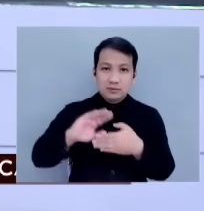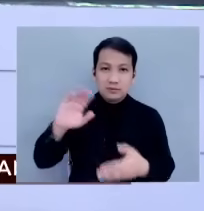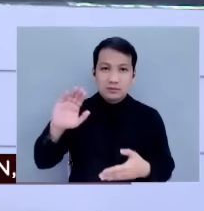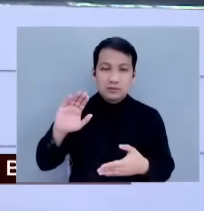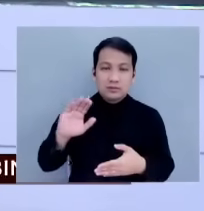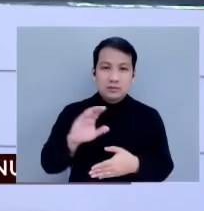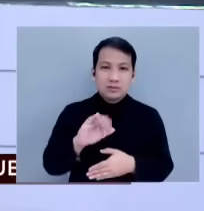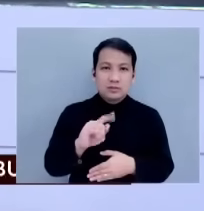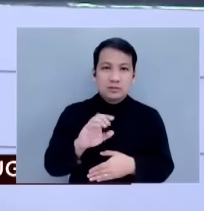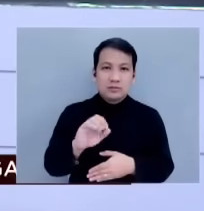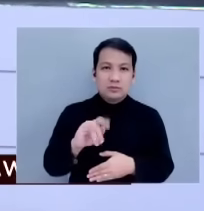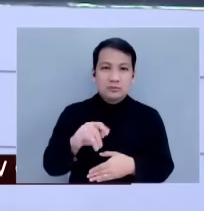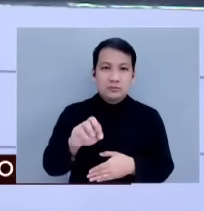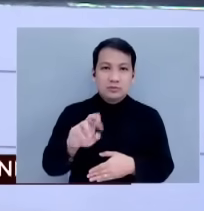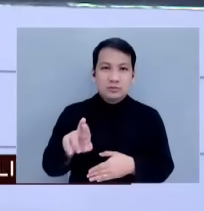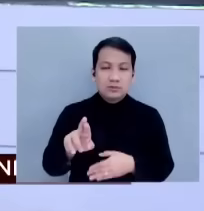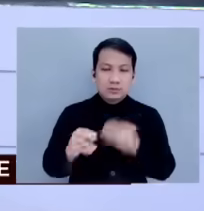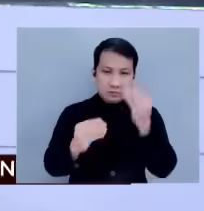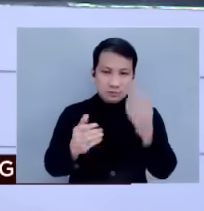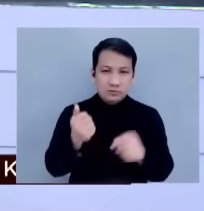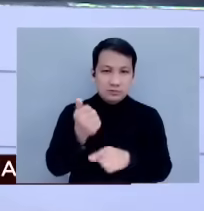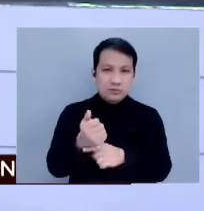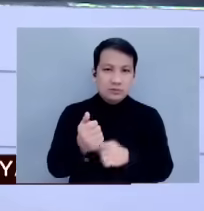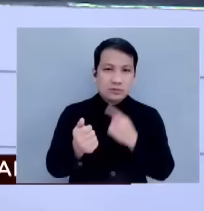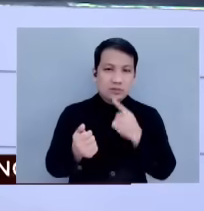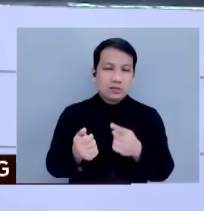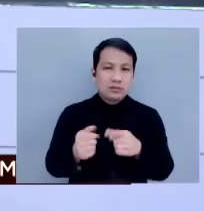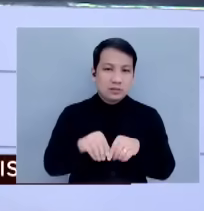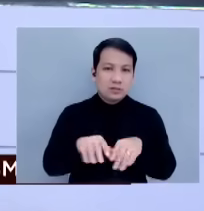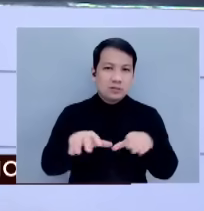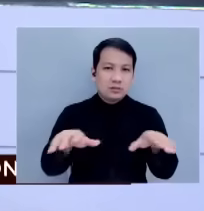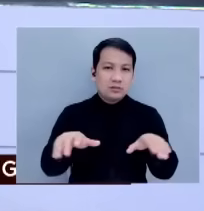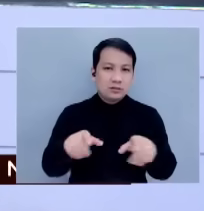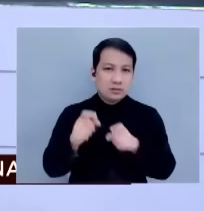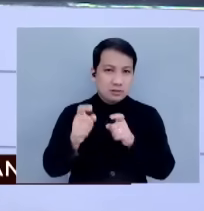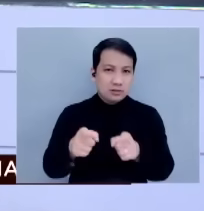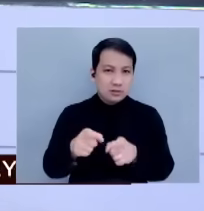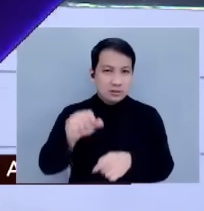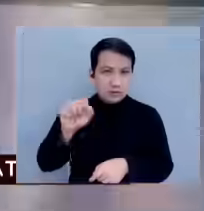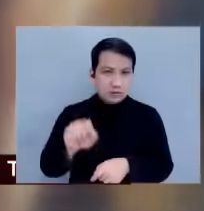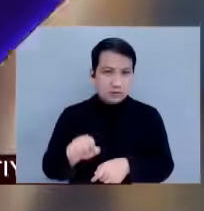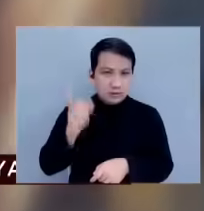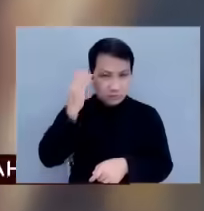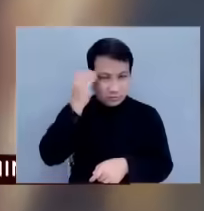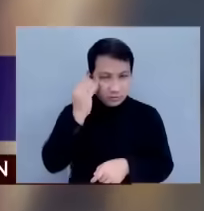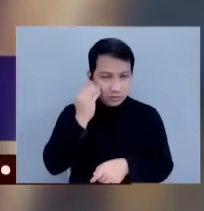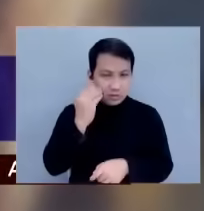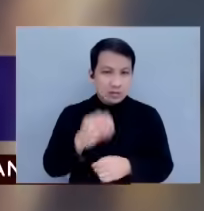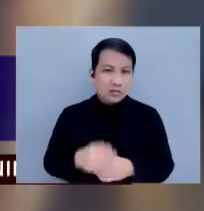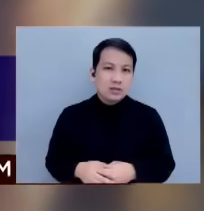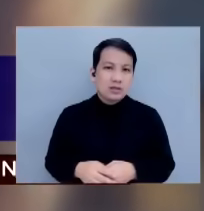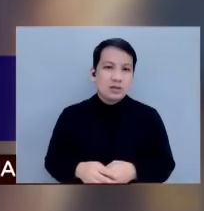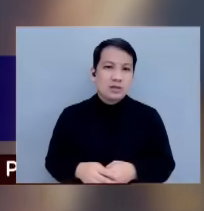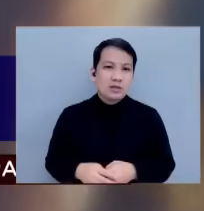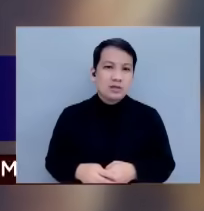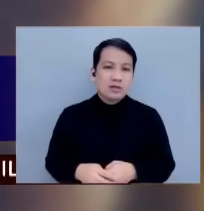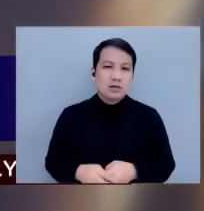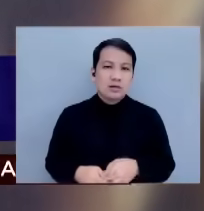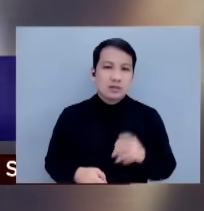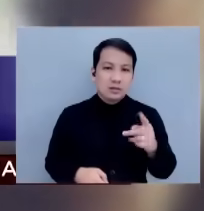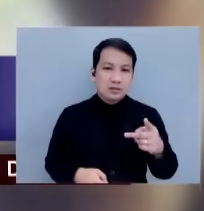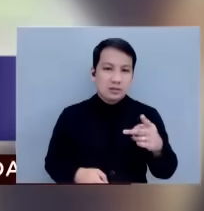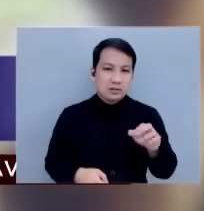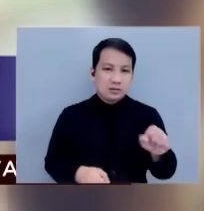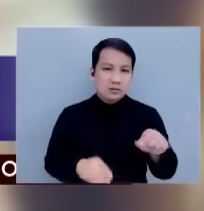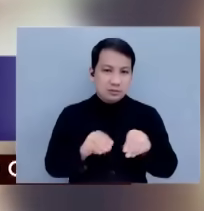Pulgar. Wagi lang naman siya ng Engrandeng Award sa South Korea. Si Pulgar ang itinanghal na Influencer